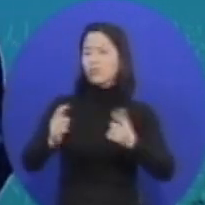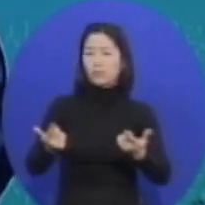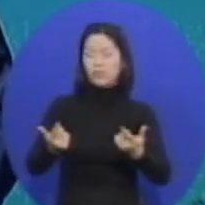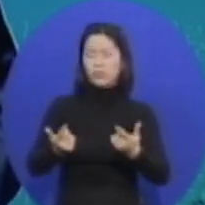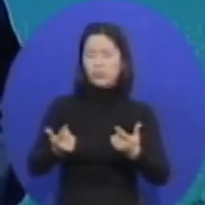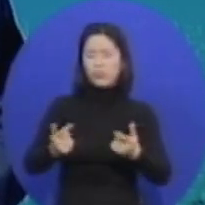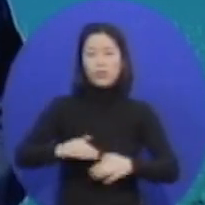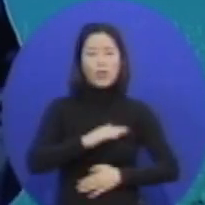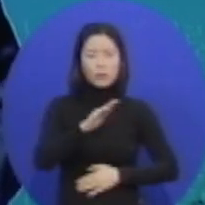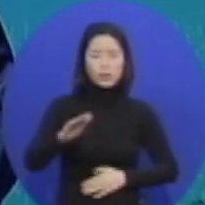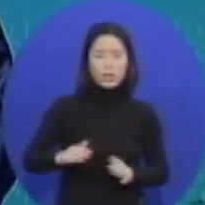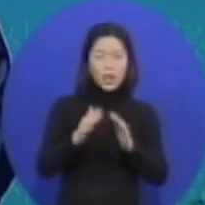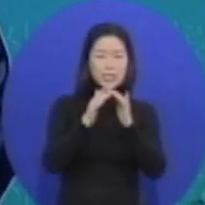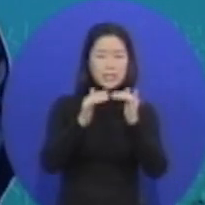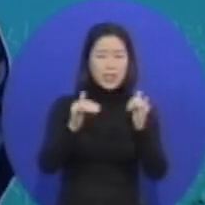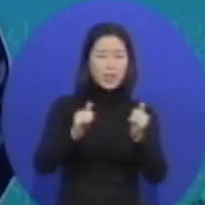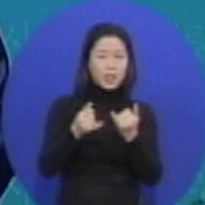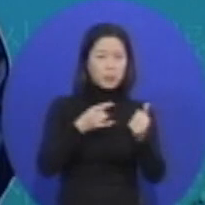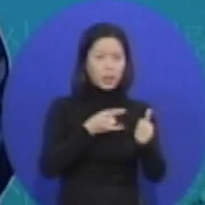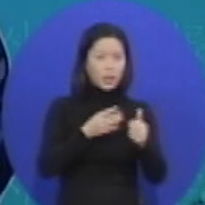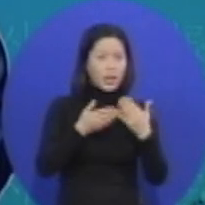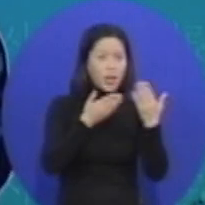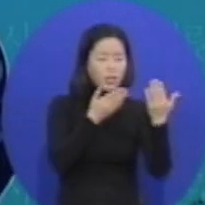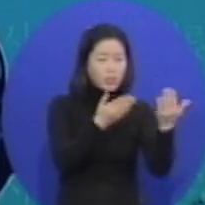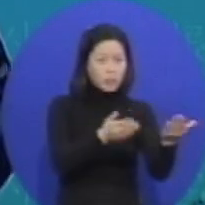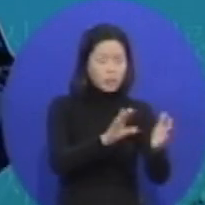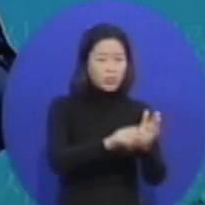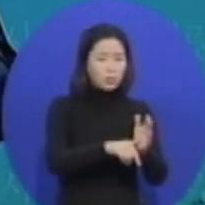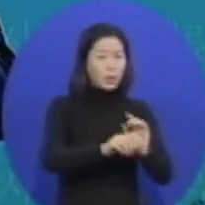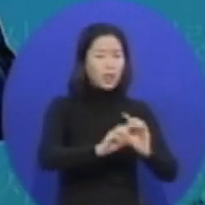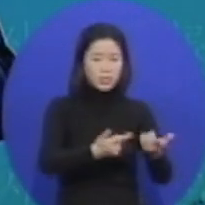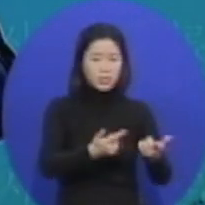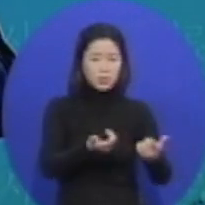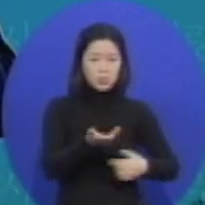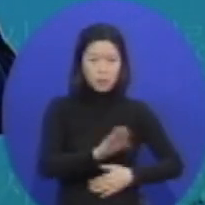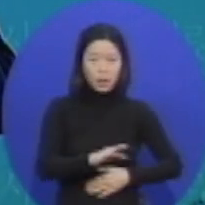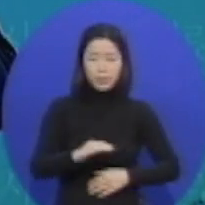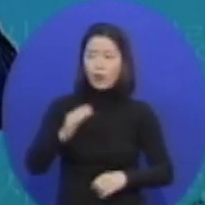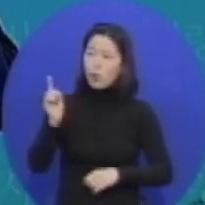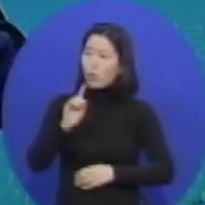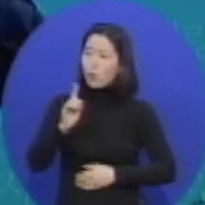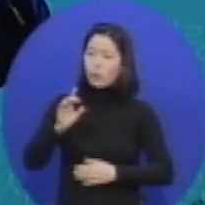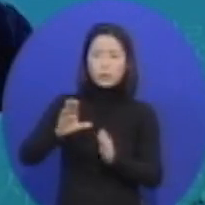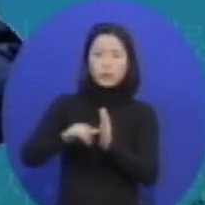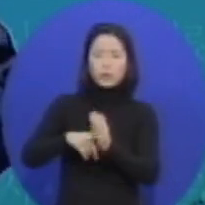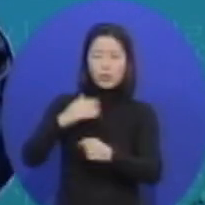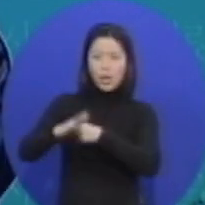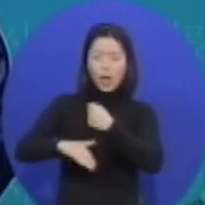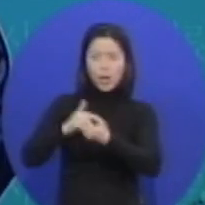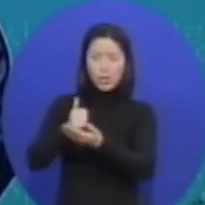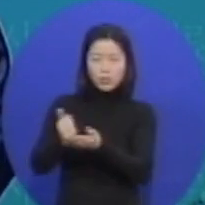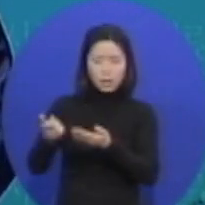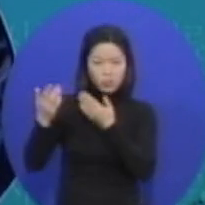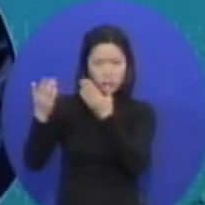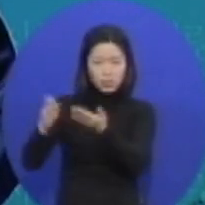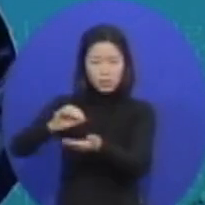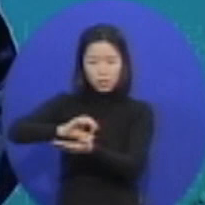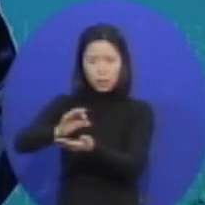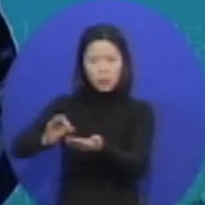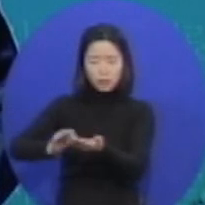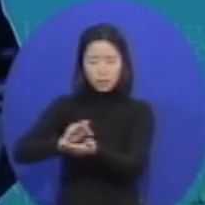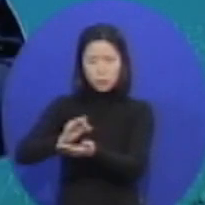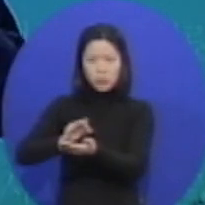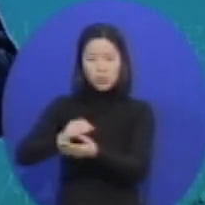우리가 사람에게 할 때도 그렇게는 안 하는 것을 어떤 때는 하나님께 드리는 헌금은 그냥 태연이 해요 안 믿는